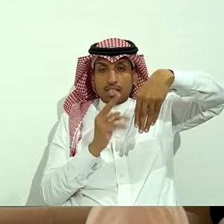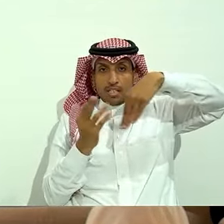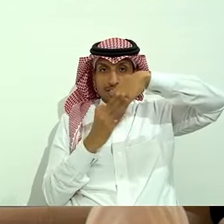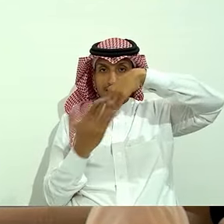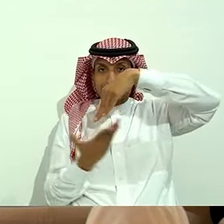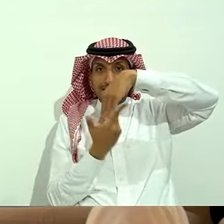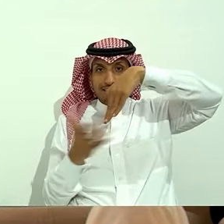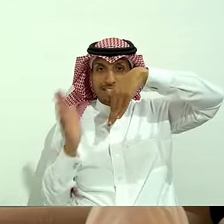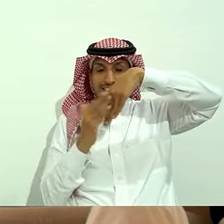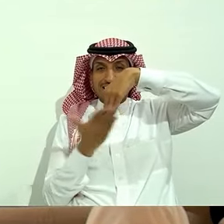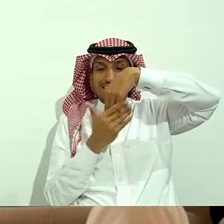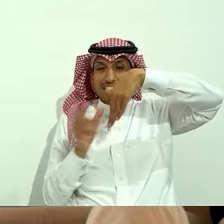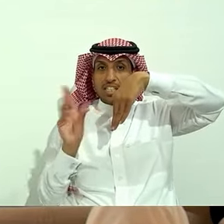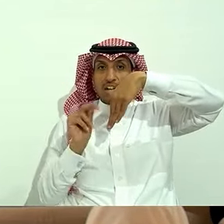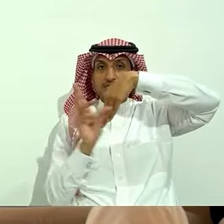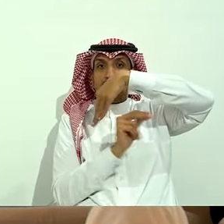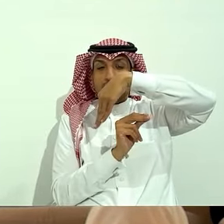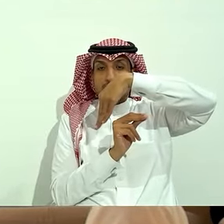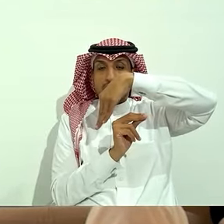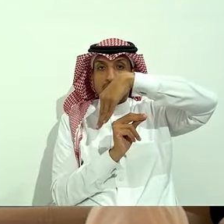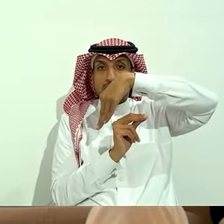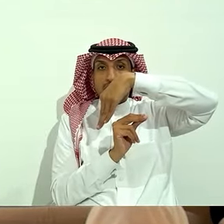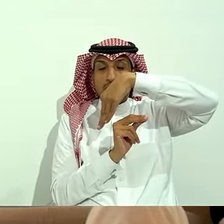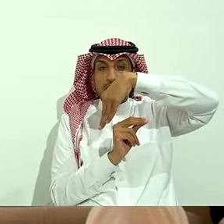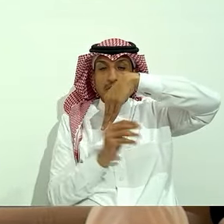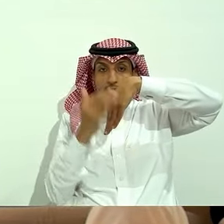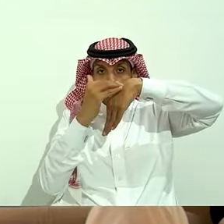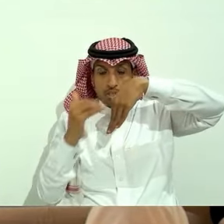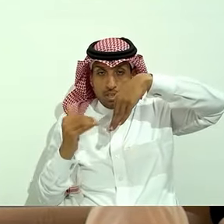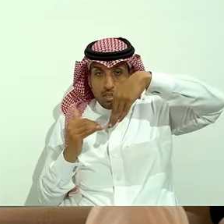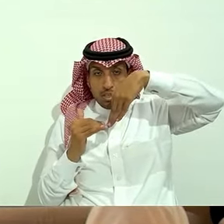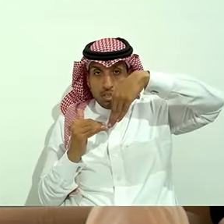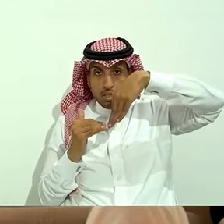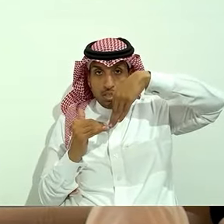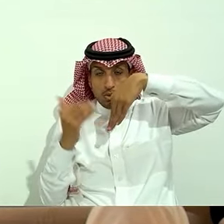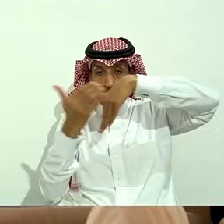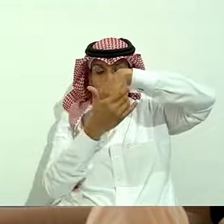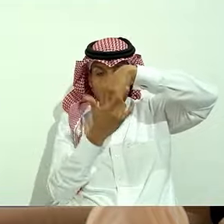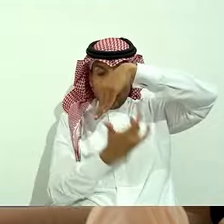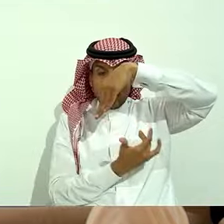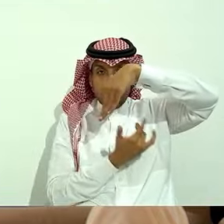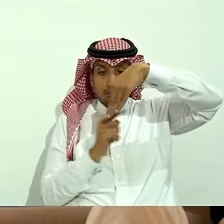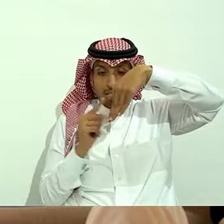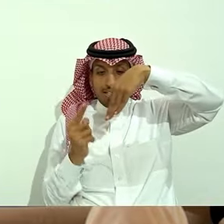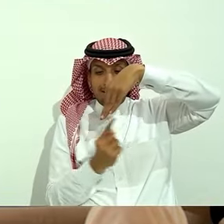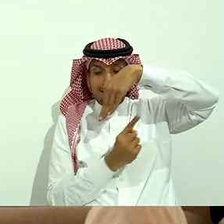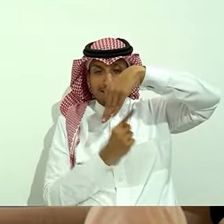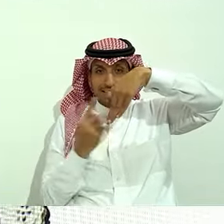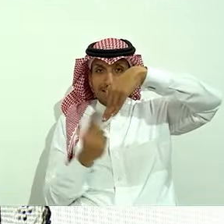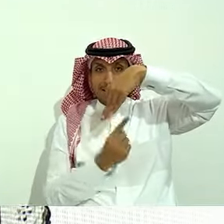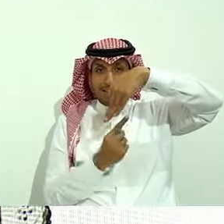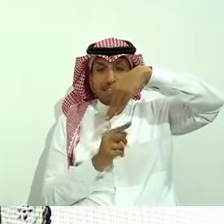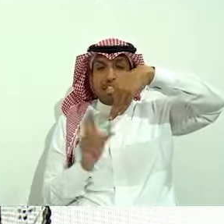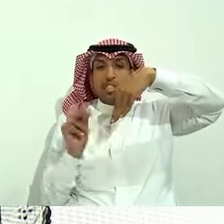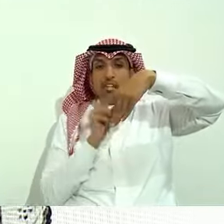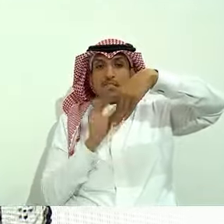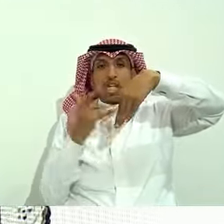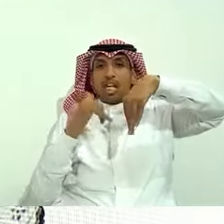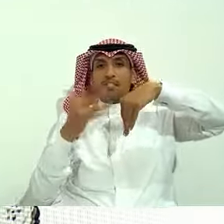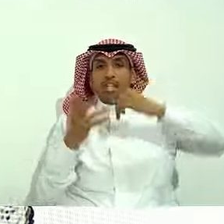خياطة الجنب نفسها ما اختلف الطول، الدائرة نفسها دائرة كاملة. إيش